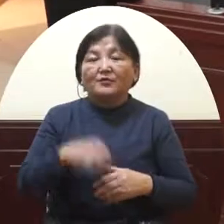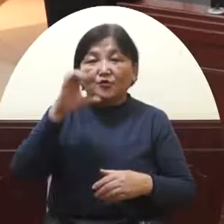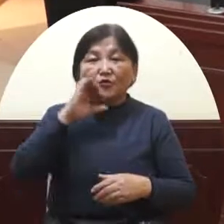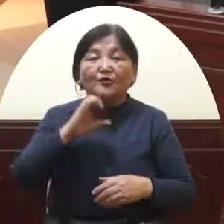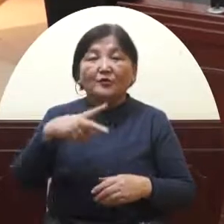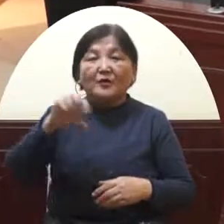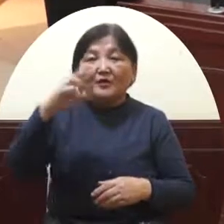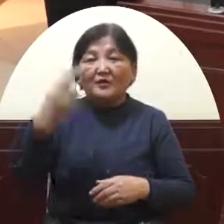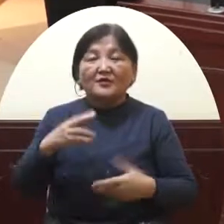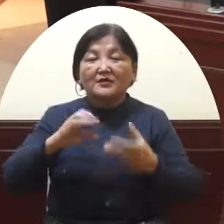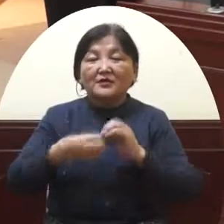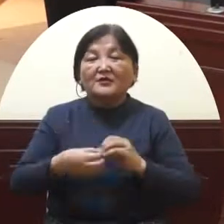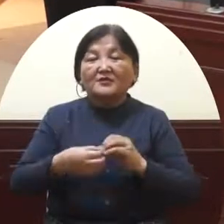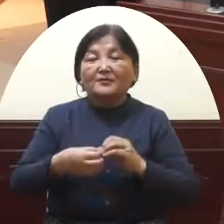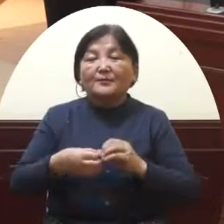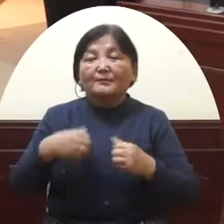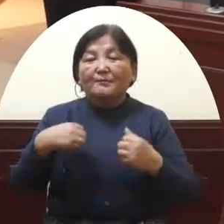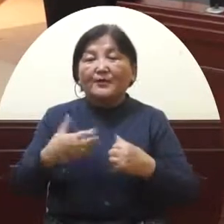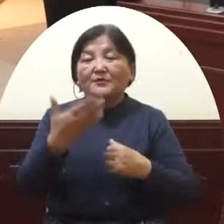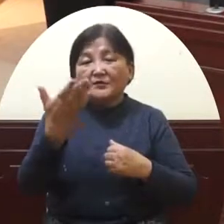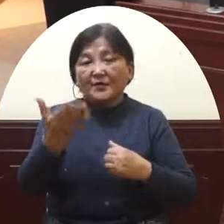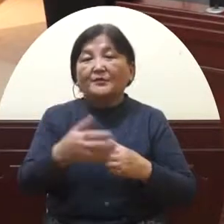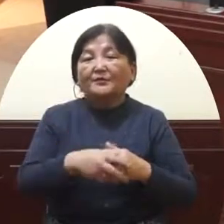Сонирхолтой дээсийн төгсөн доктор